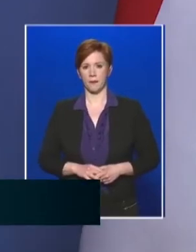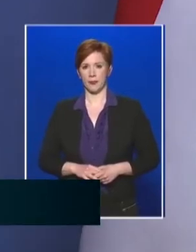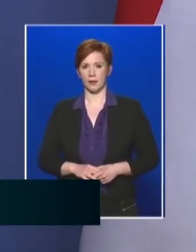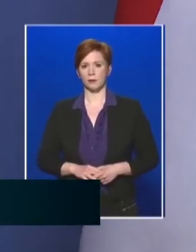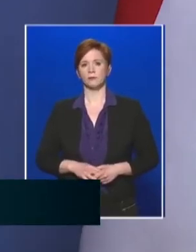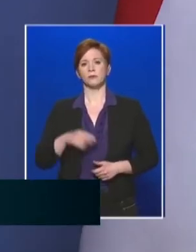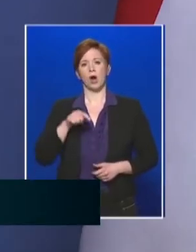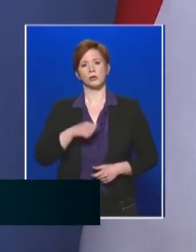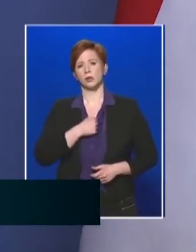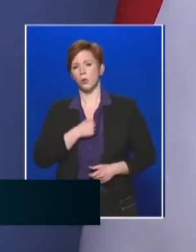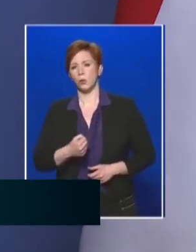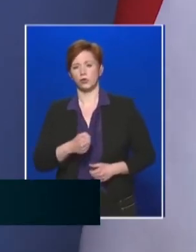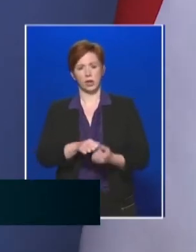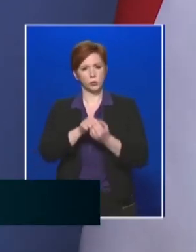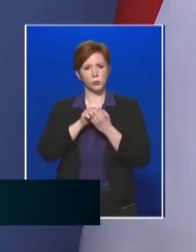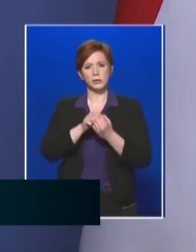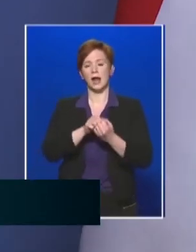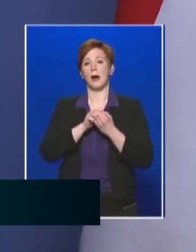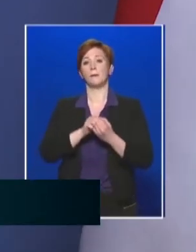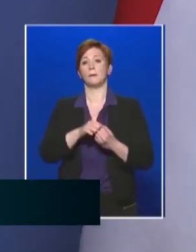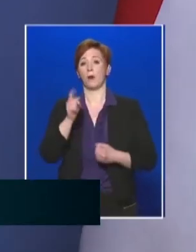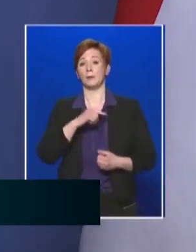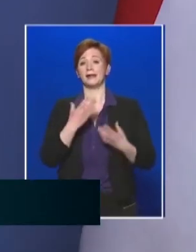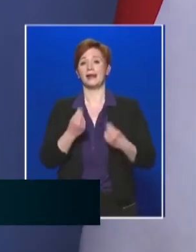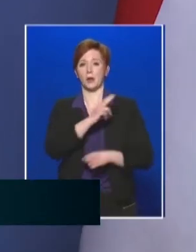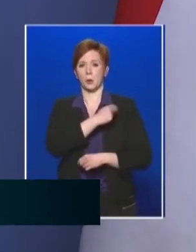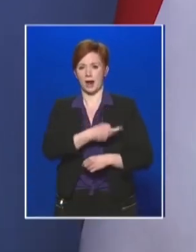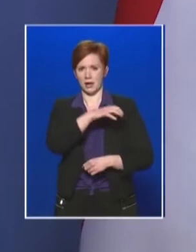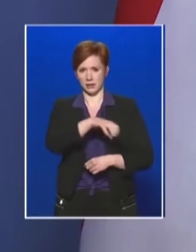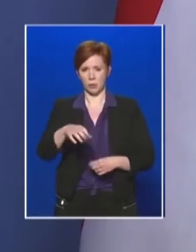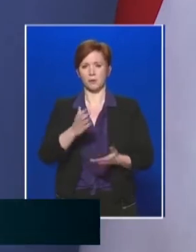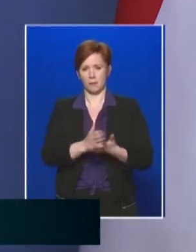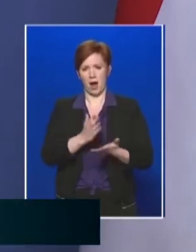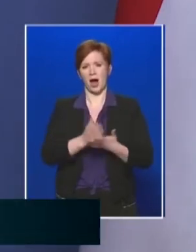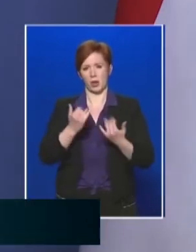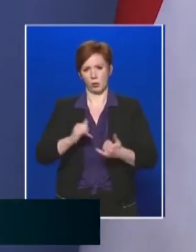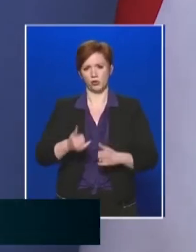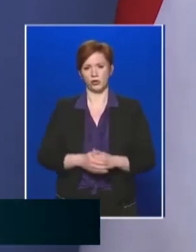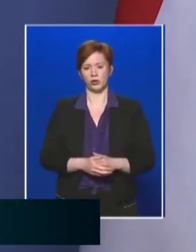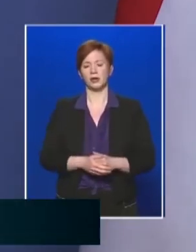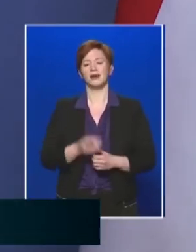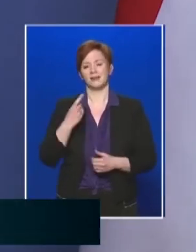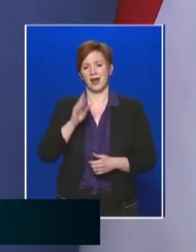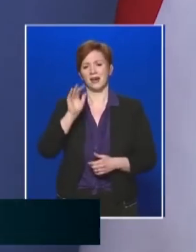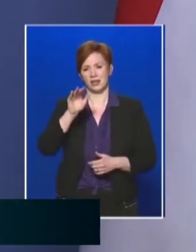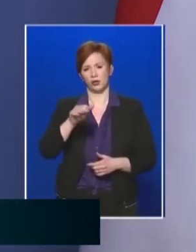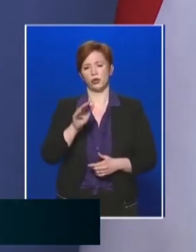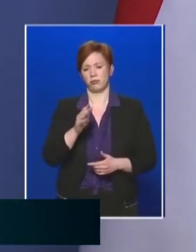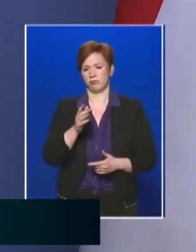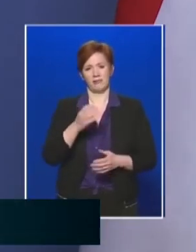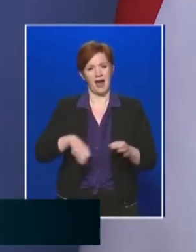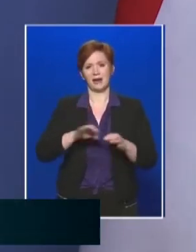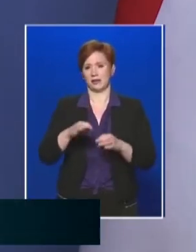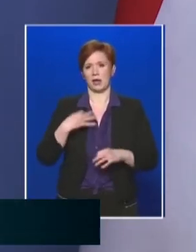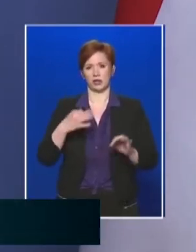azt a heroikus küzdelmet, amelyet néhány kórházban már most és később sajnos majd vélhetően az egészségügyi szektor